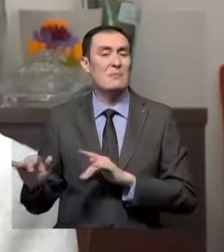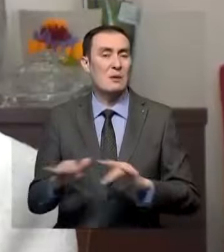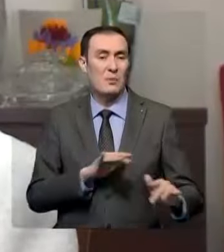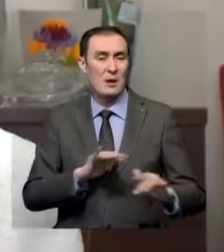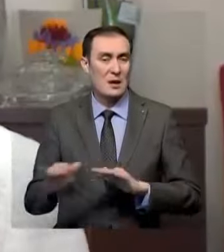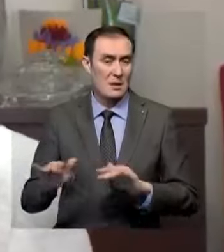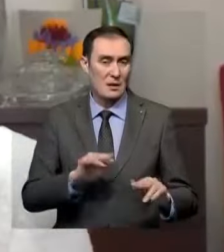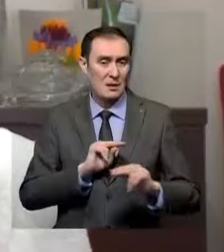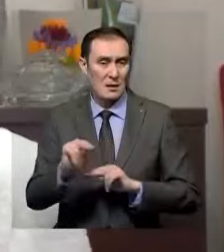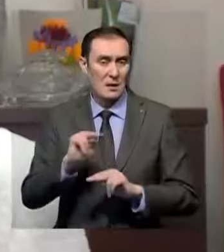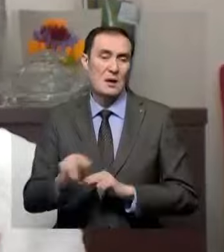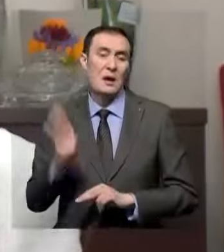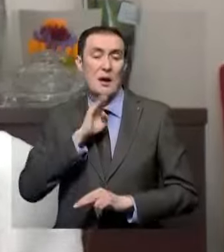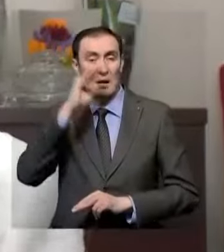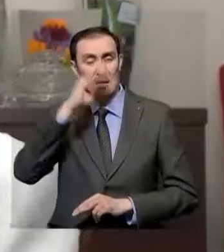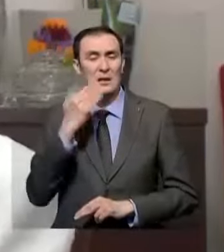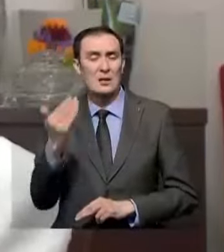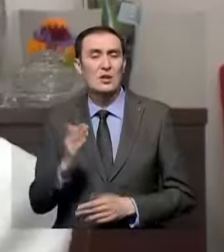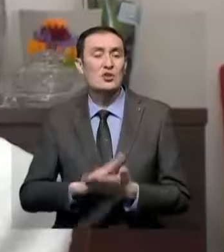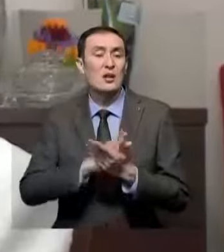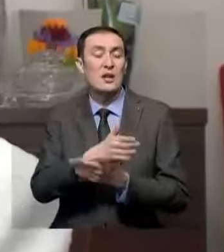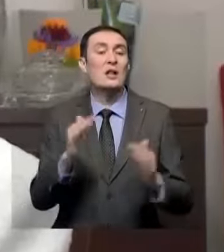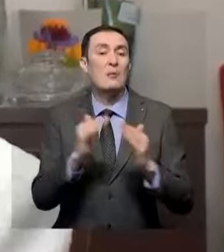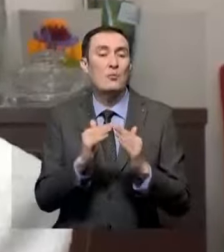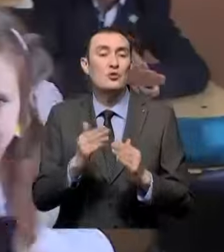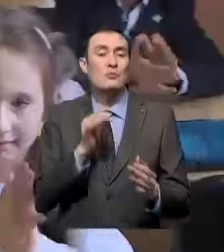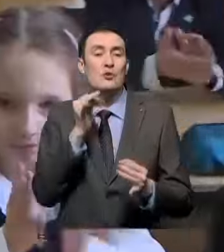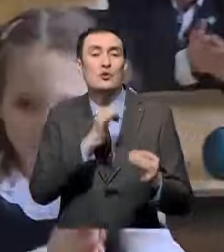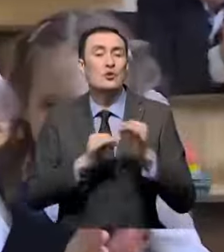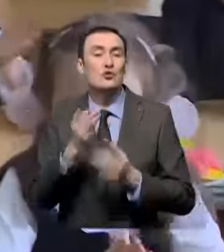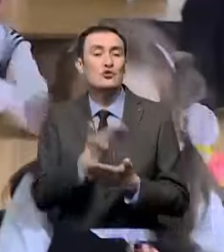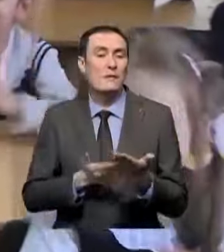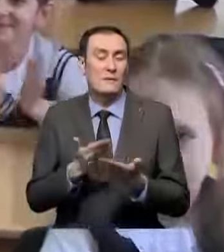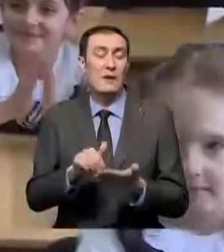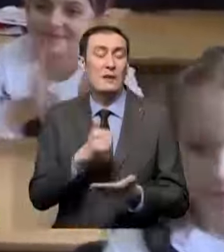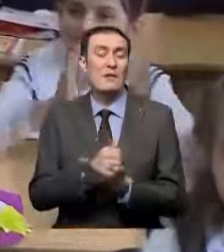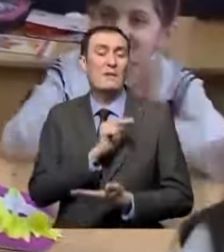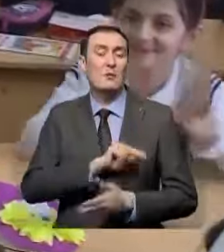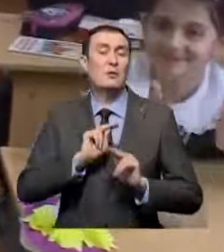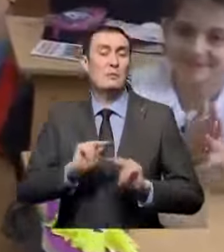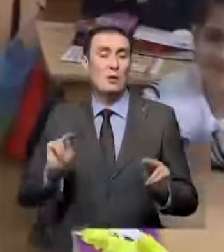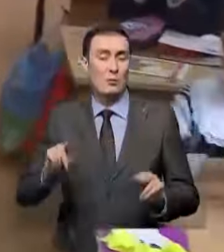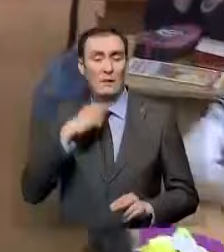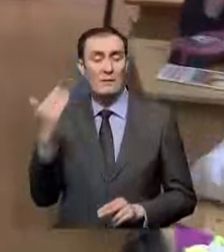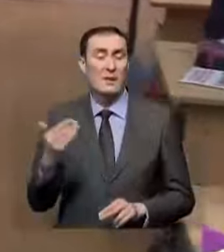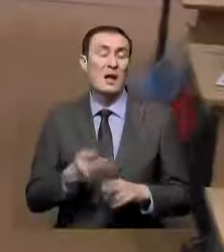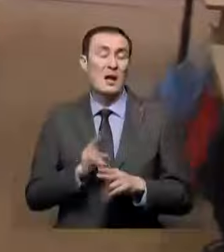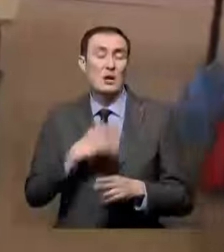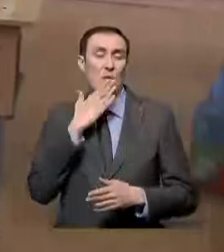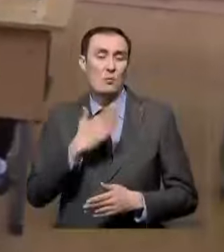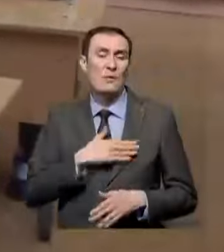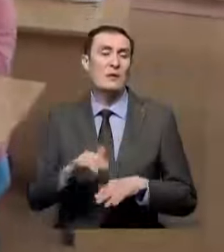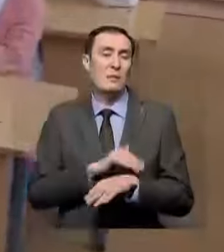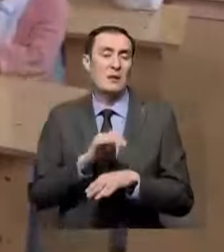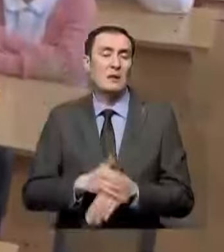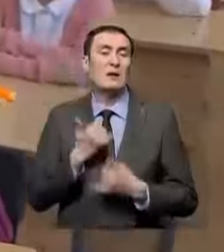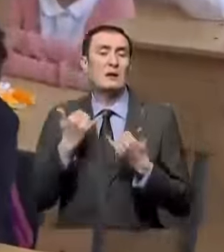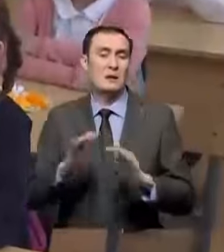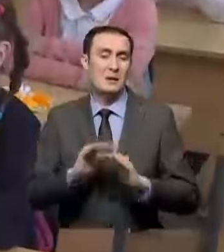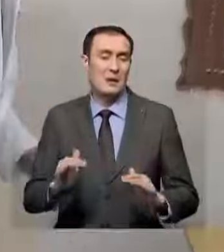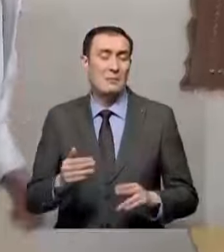мероприятия. Родители к ней шли домой советоваться. Главное в работе педагога, считает Ардак, это любовь и доброта к детям.